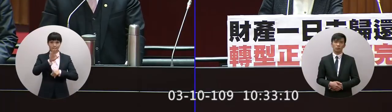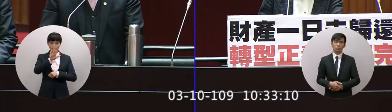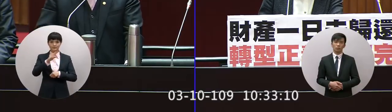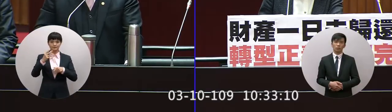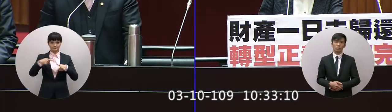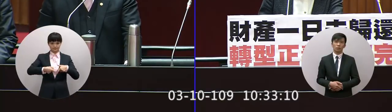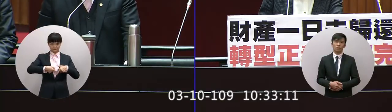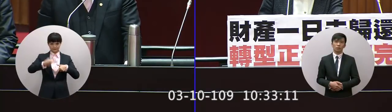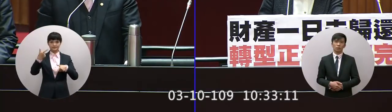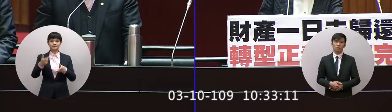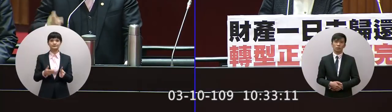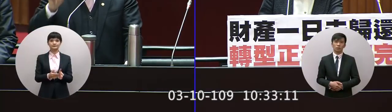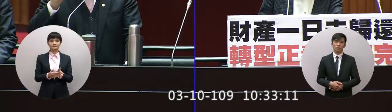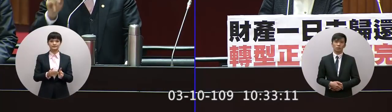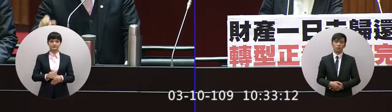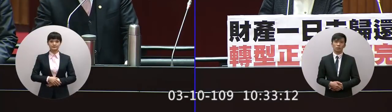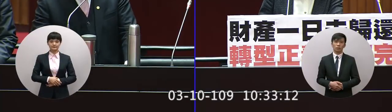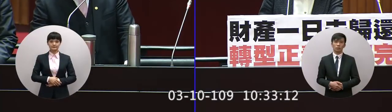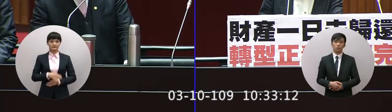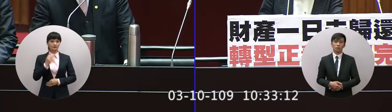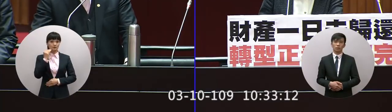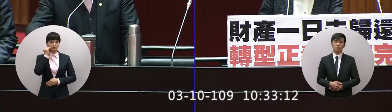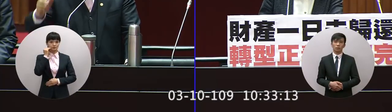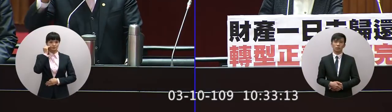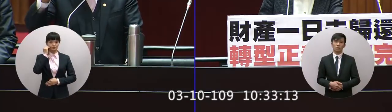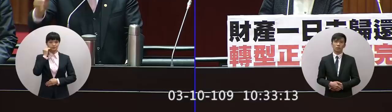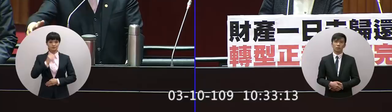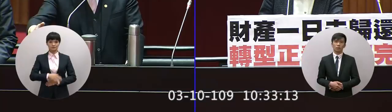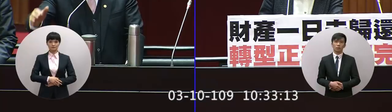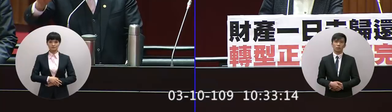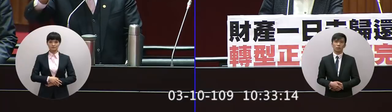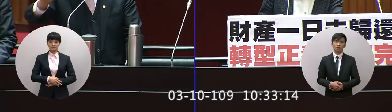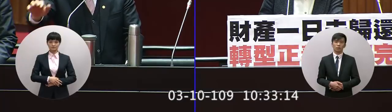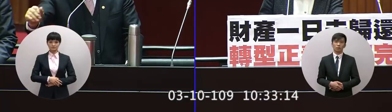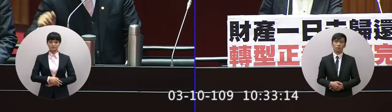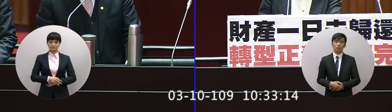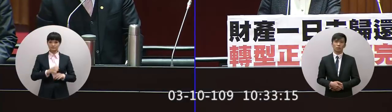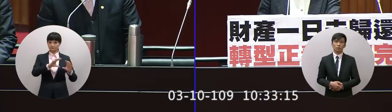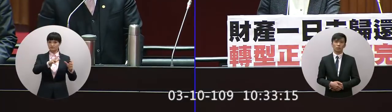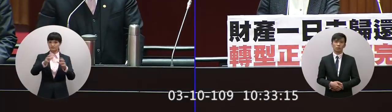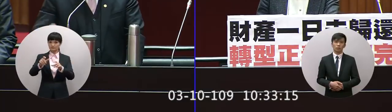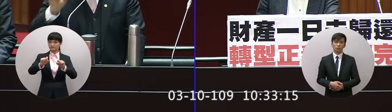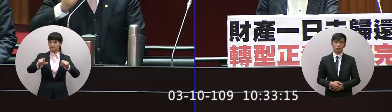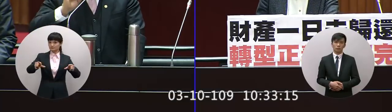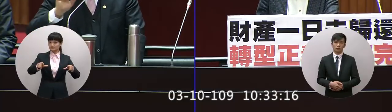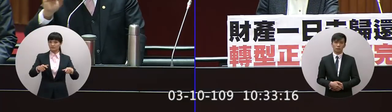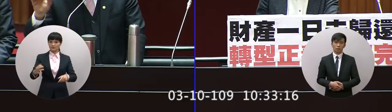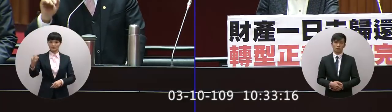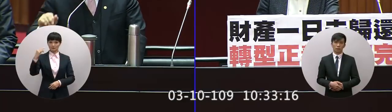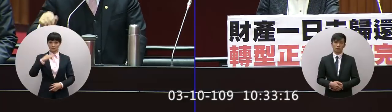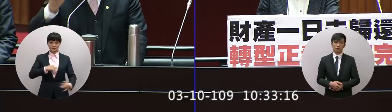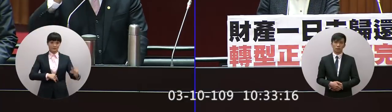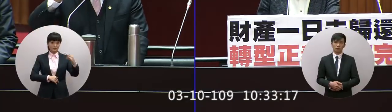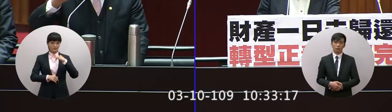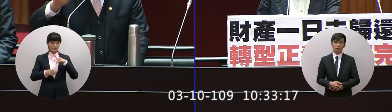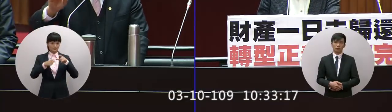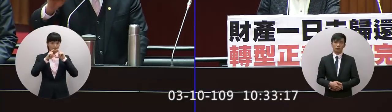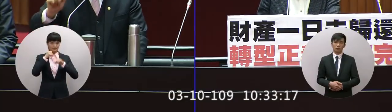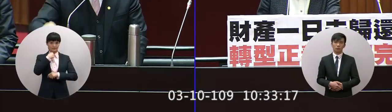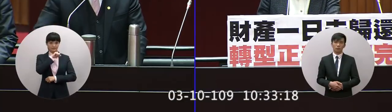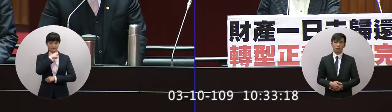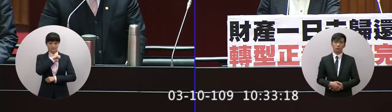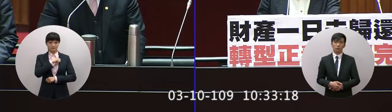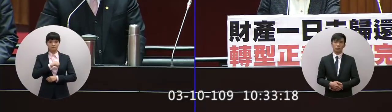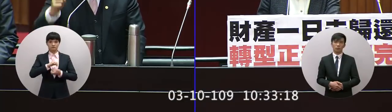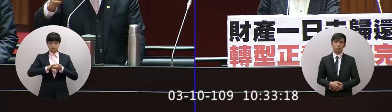公布。也就是你如果从不同的国家回来，就有不同的